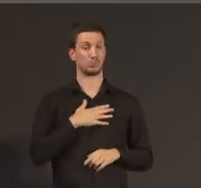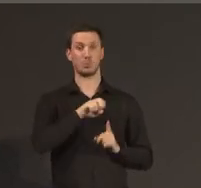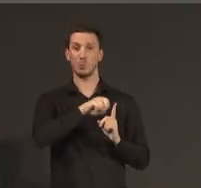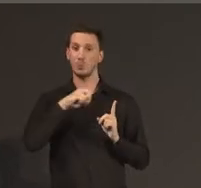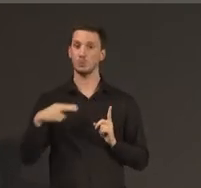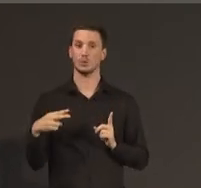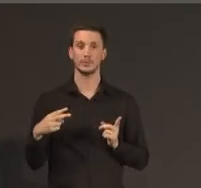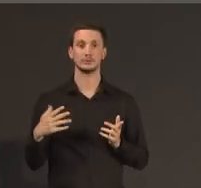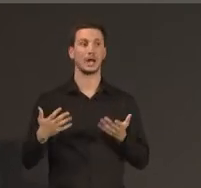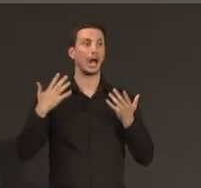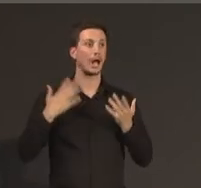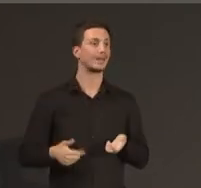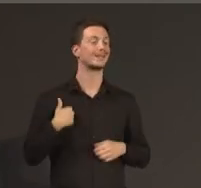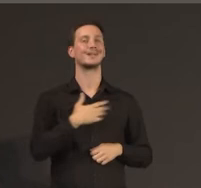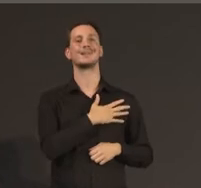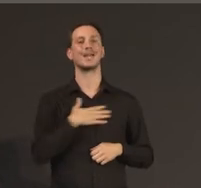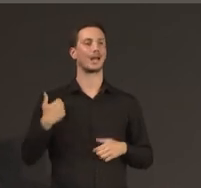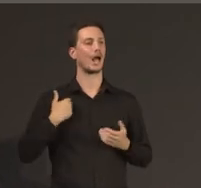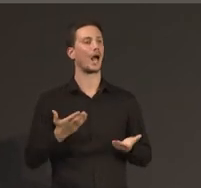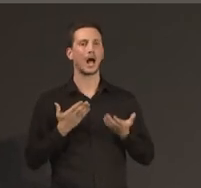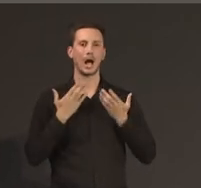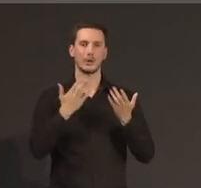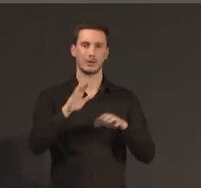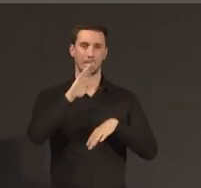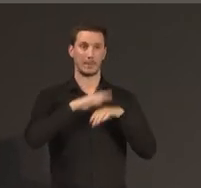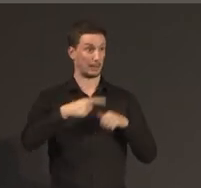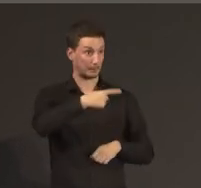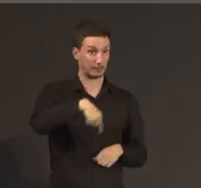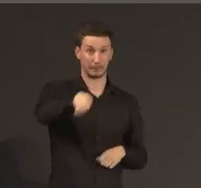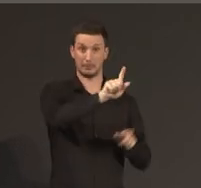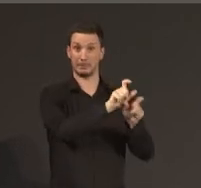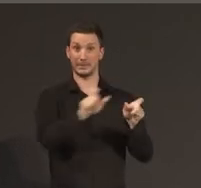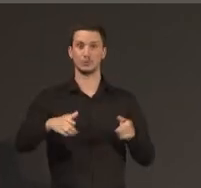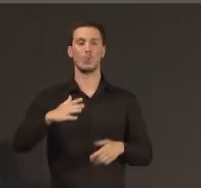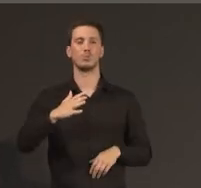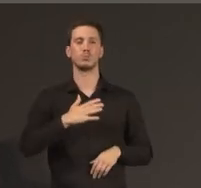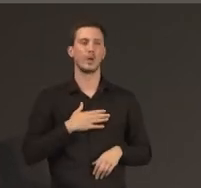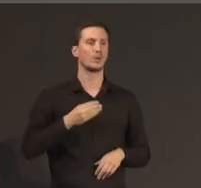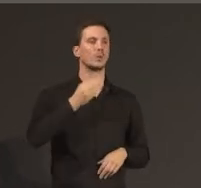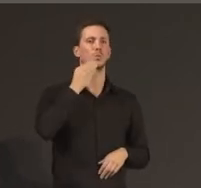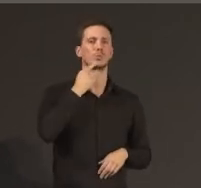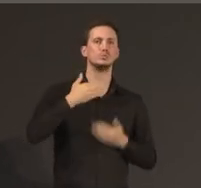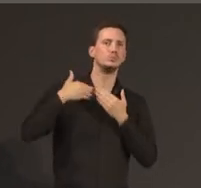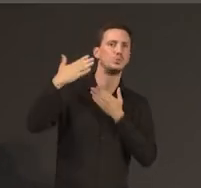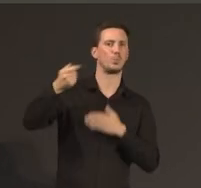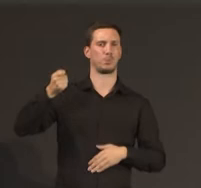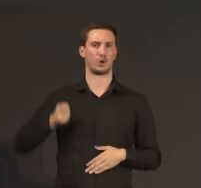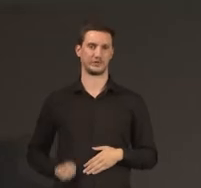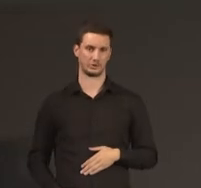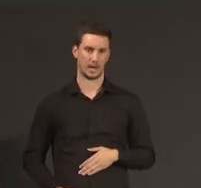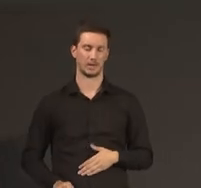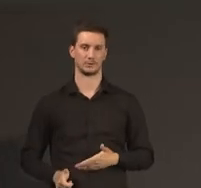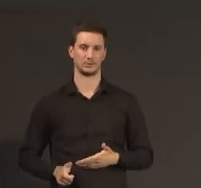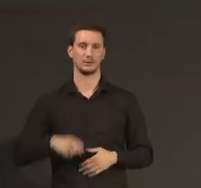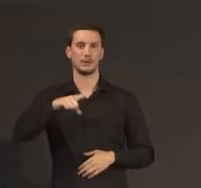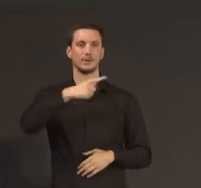està el ajudar, contribuir a que persones com vosaltres sigueu bons i bones professionals i